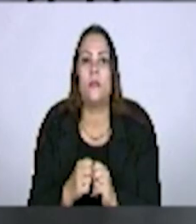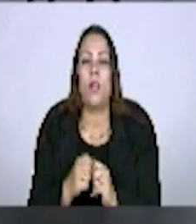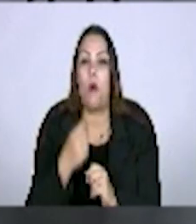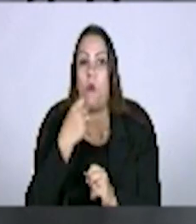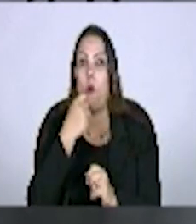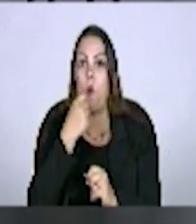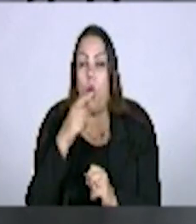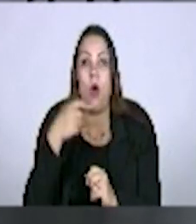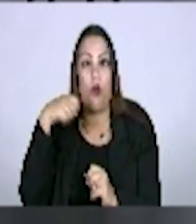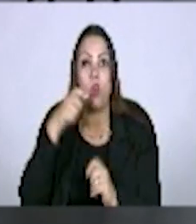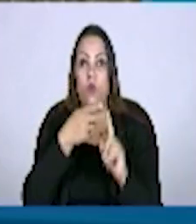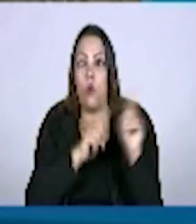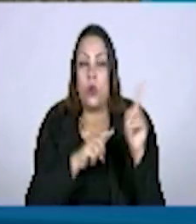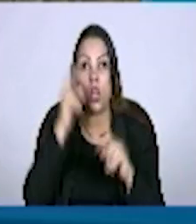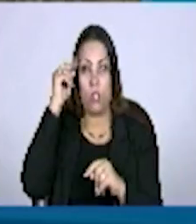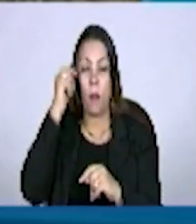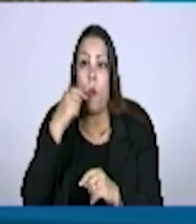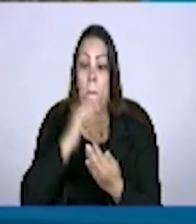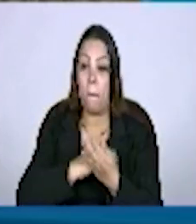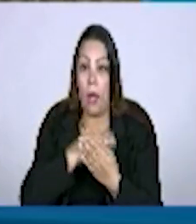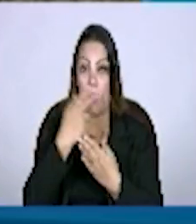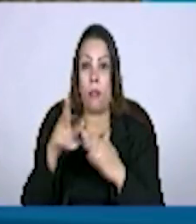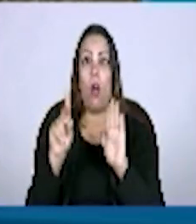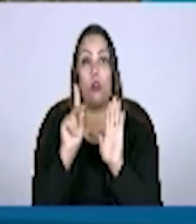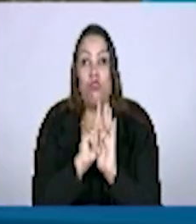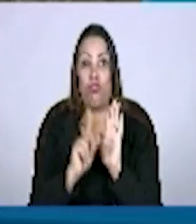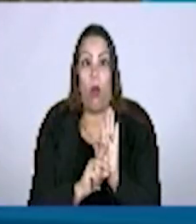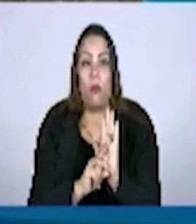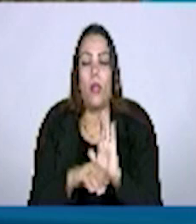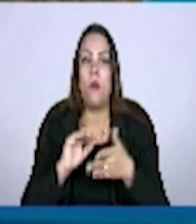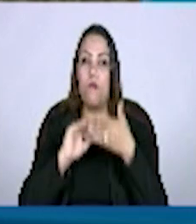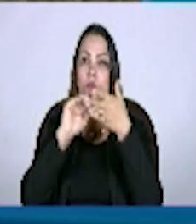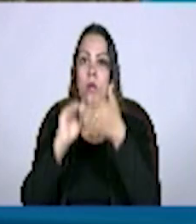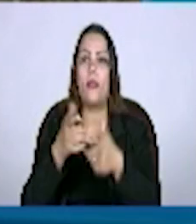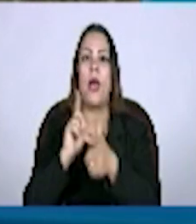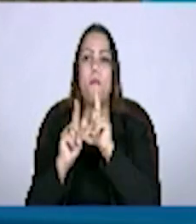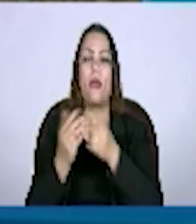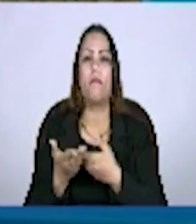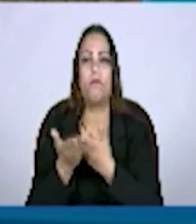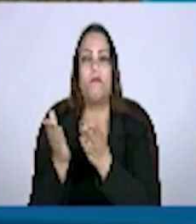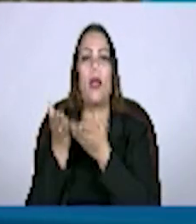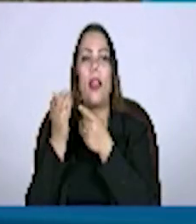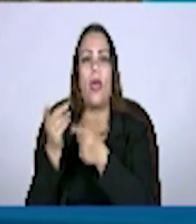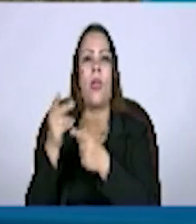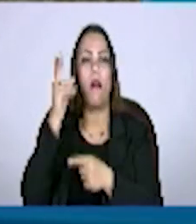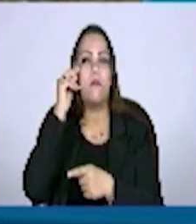نتنياهو بيقوله ان انا بعد كده هشر المساعدات الامريكيه المقدمه ليك